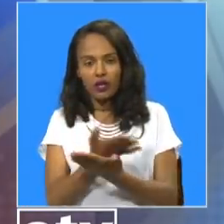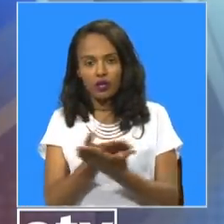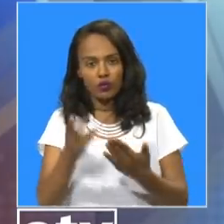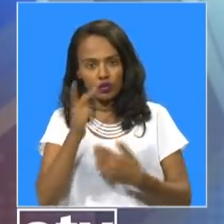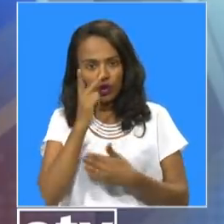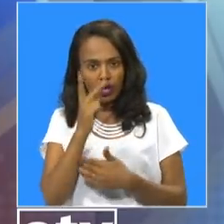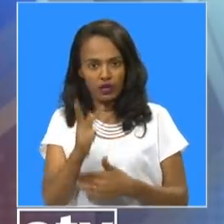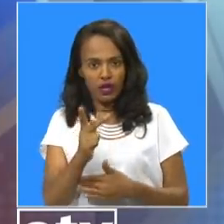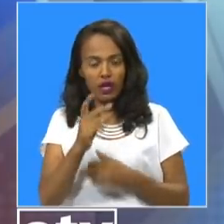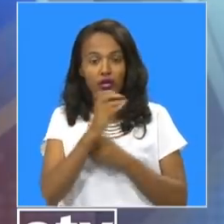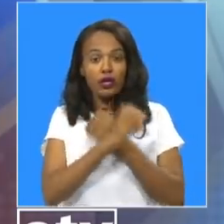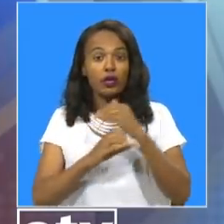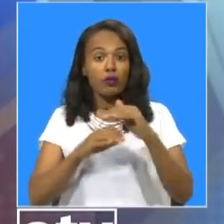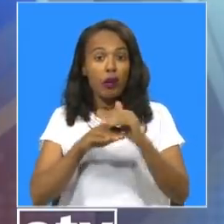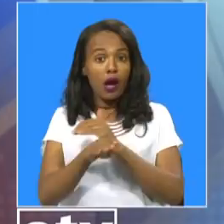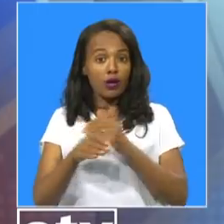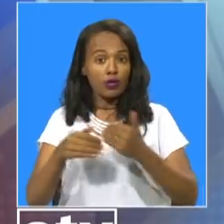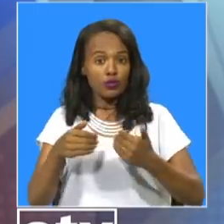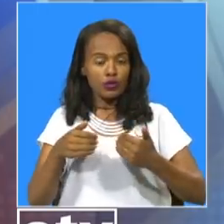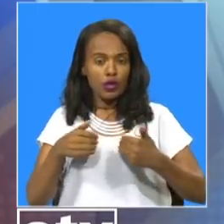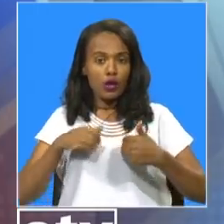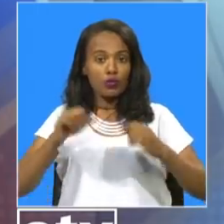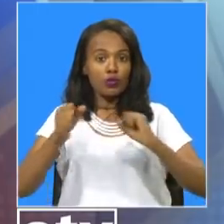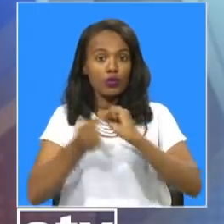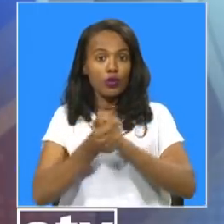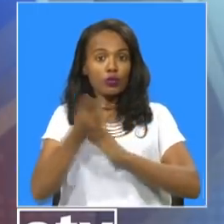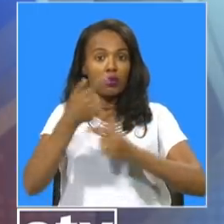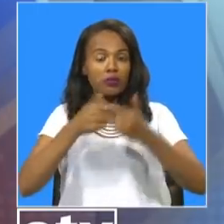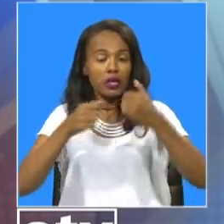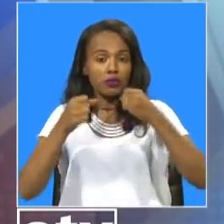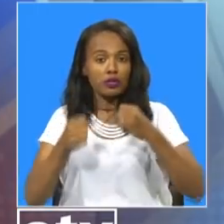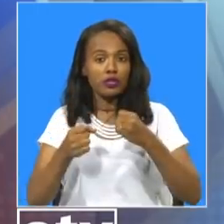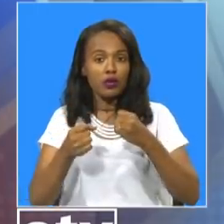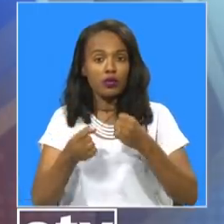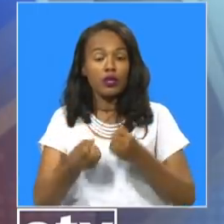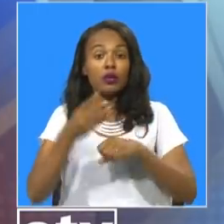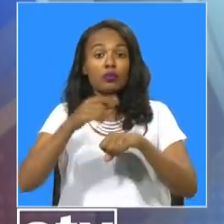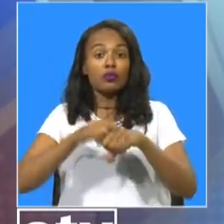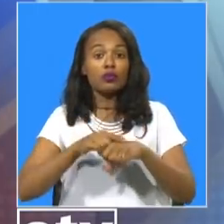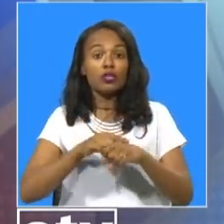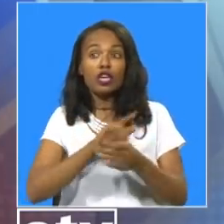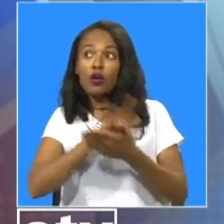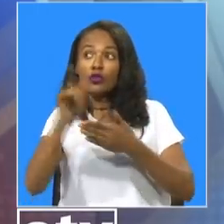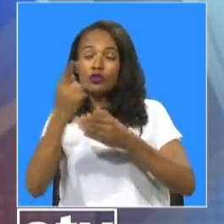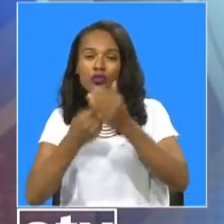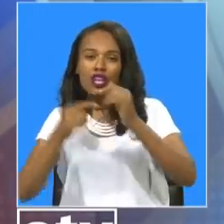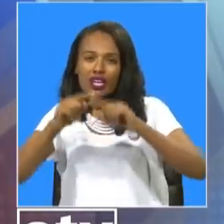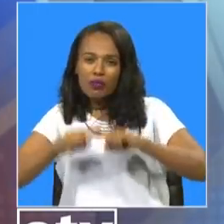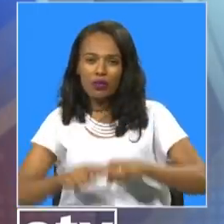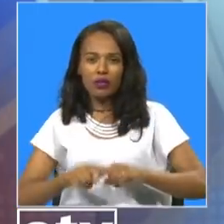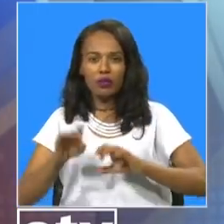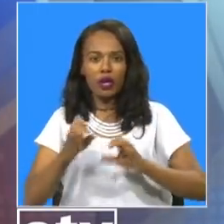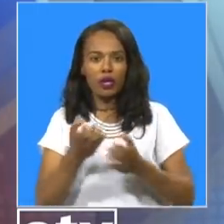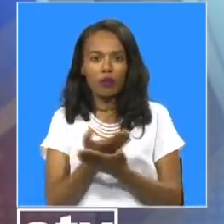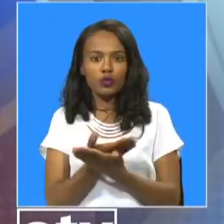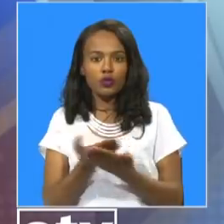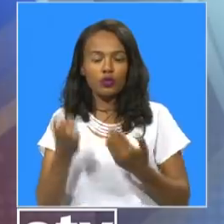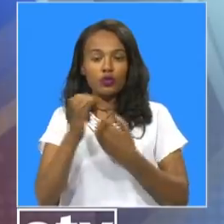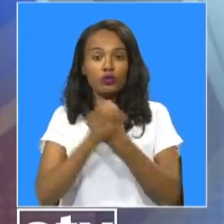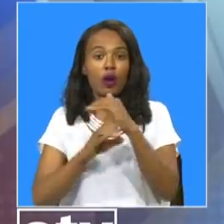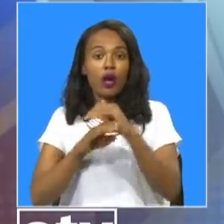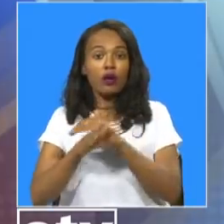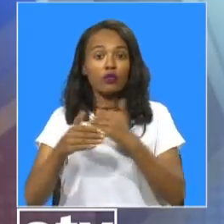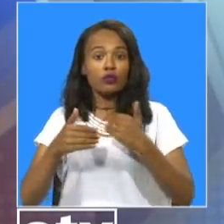አይተናል። አሁን በሀገር ውስጥ ያሉ ለውጥ ማምጣት የሚቻልባቸው ብዙ ጊዜ ከውጭ ብቻ ዲፔንድ የምናደርግባቸውን ጉዳዮች በሀገር ውስጥ